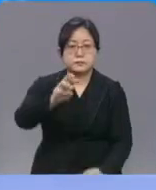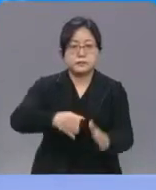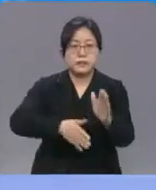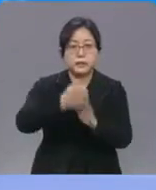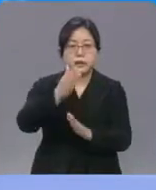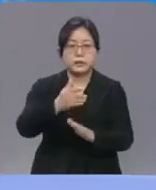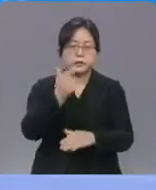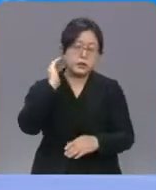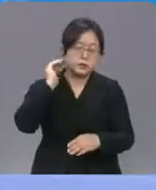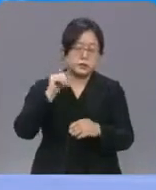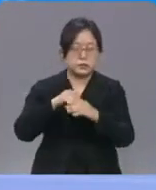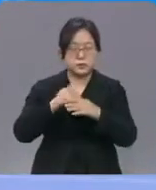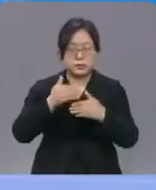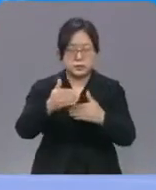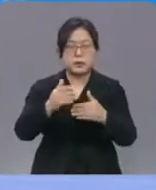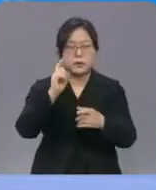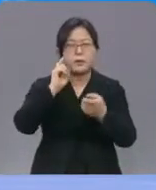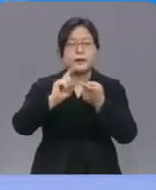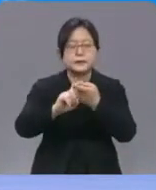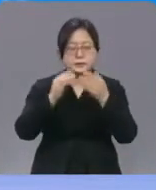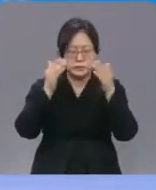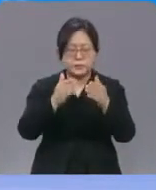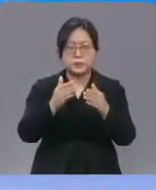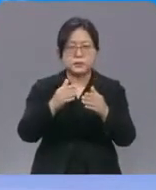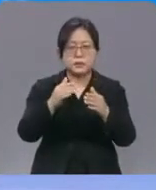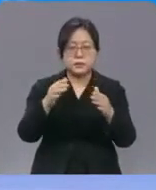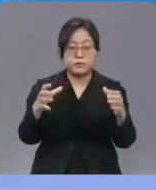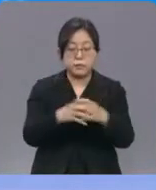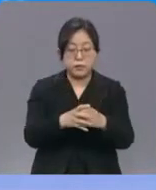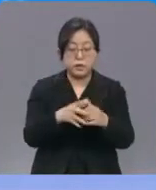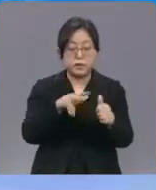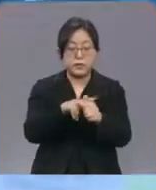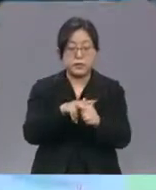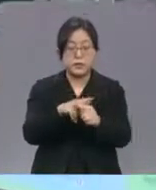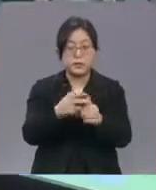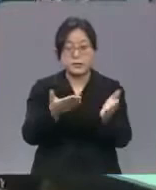광주시가 대선 과정에서 관심사로 떠오른 복합 쇼핑몰